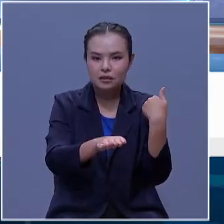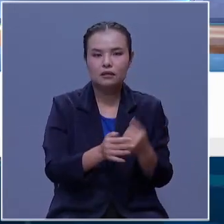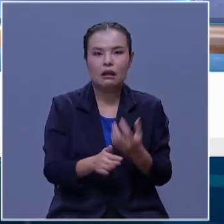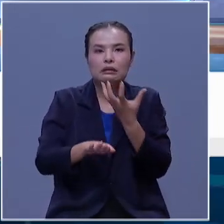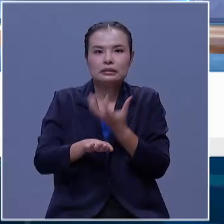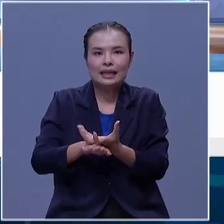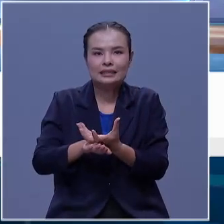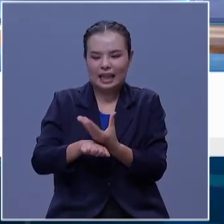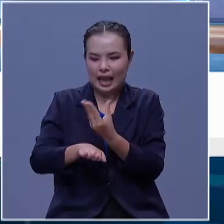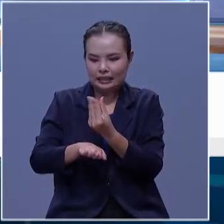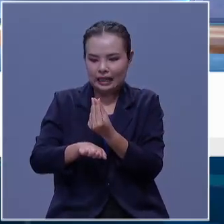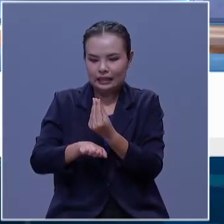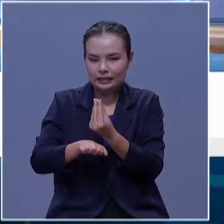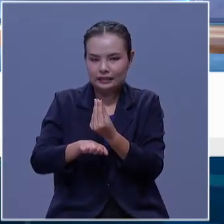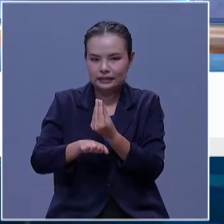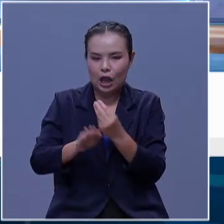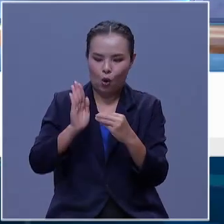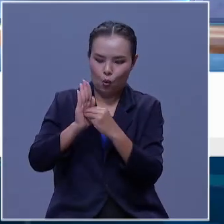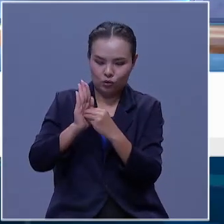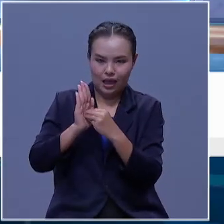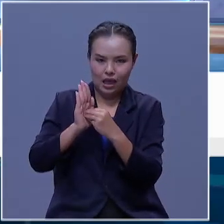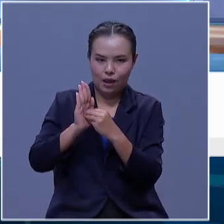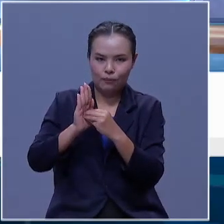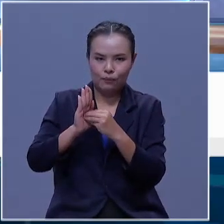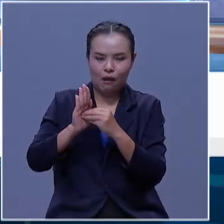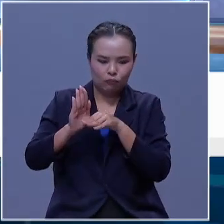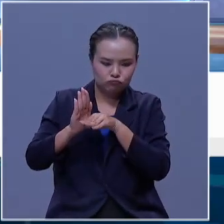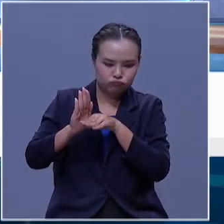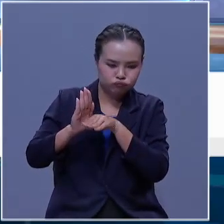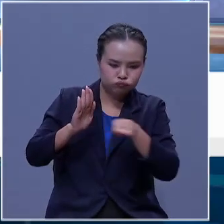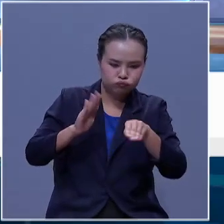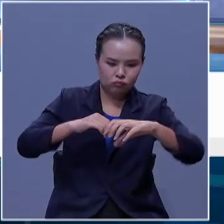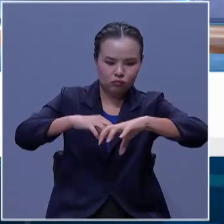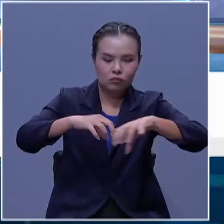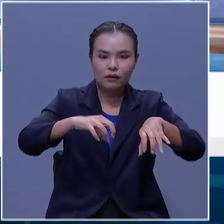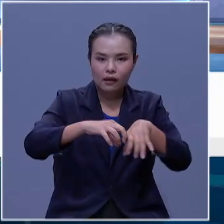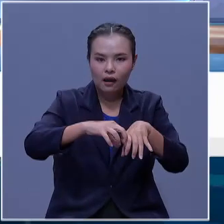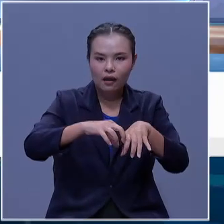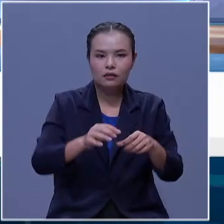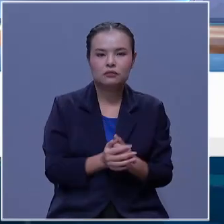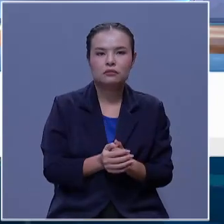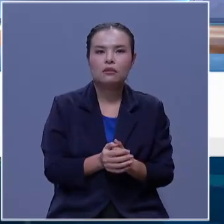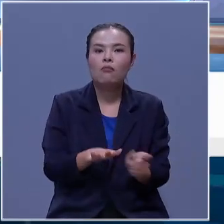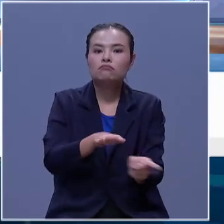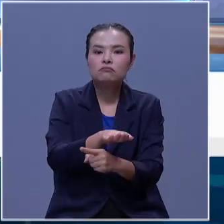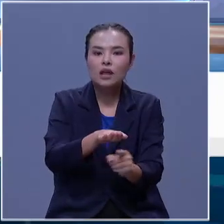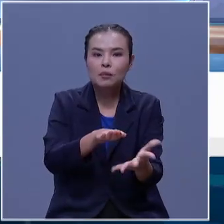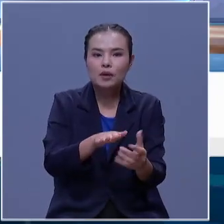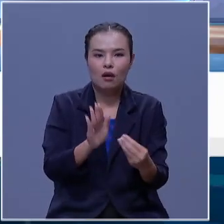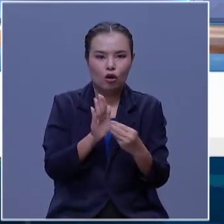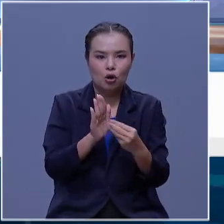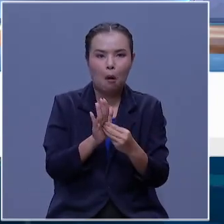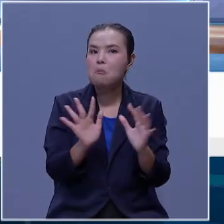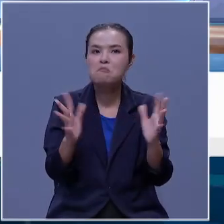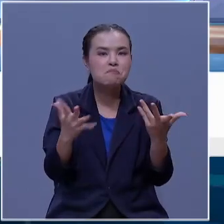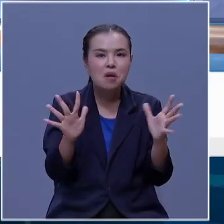กดินจากไซต์งานจากในพื้นที่ชั้นในกทม.แล้วจ่อไปข้างนอกมันก็จะไม่มีการชั่งน้ำหนักเพราะกทม.ไม่มีเครื่องชั่งน้ำหนักรถบรร